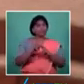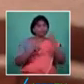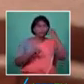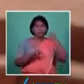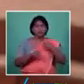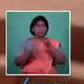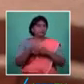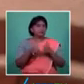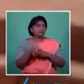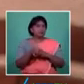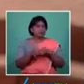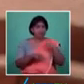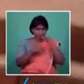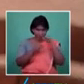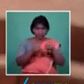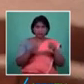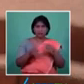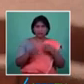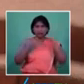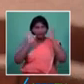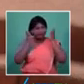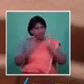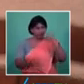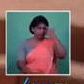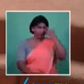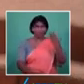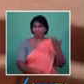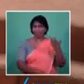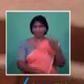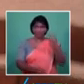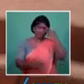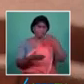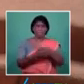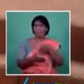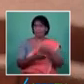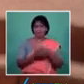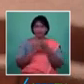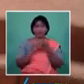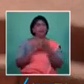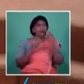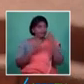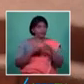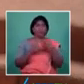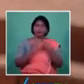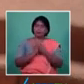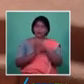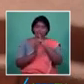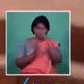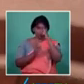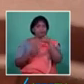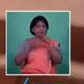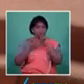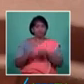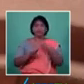කතා කරලා විමසීම් කරනවා ඉතින් ඒ නිසා අන්තිම මානසික වශයෙන් ඉතාමත් පීඩණයට ලක් වෙලා ඉන්නේ. ඒ නිසා ගරු කතානායකතුමනි